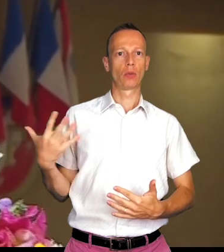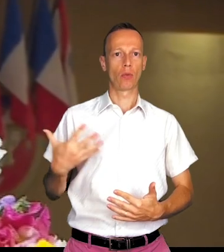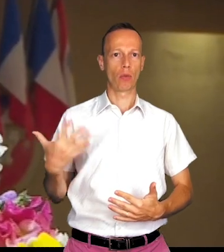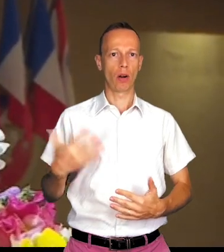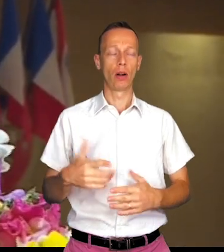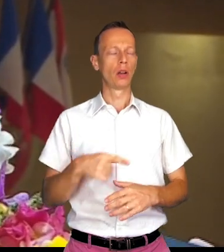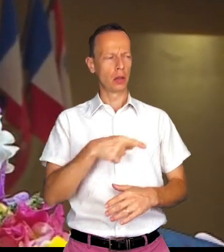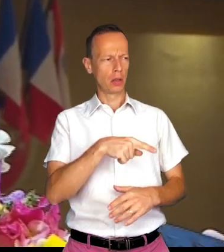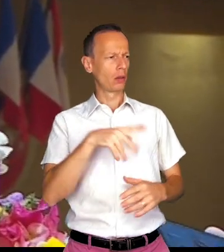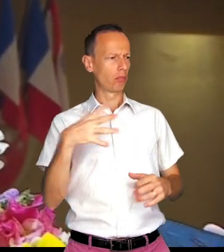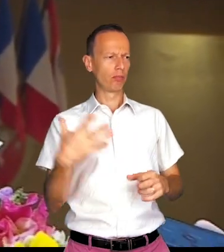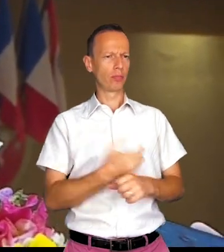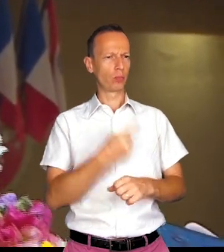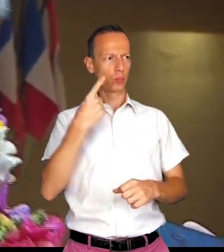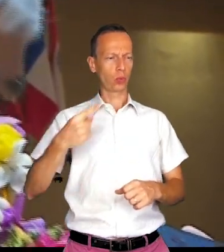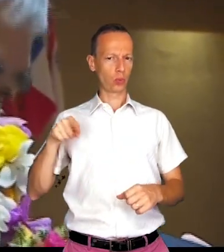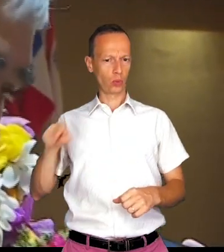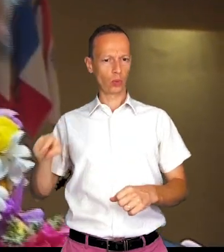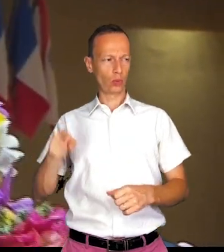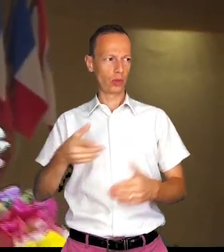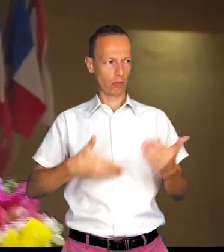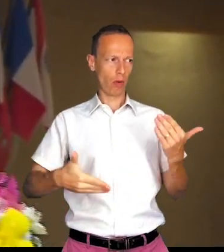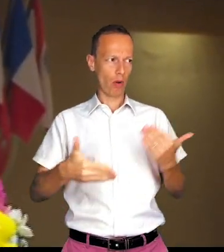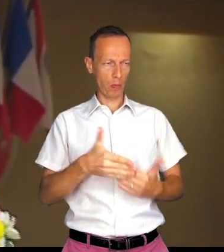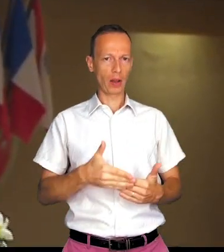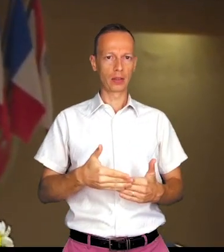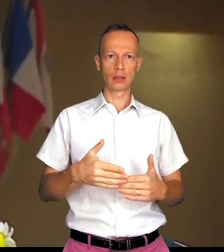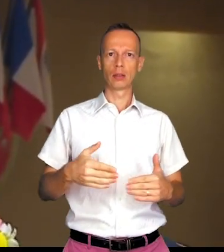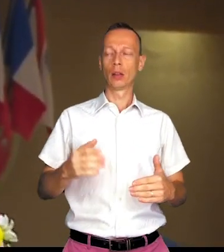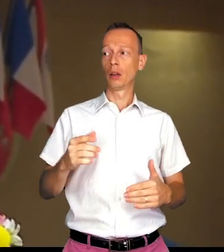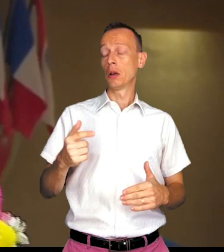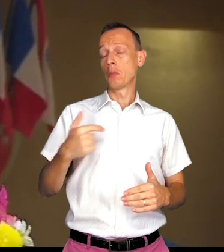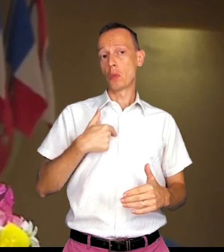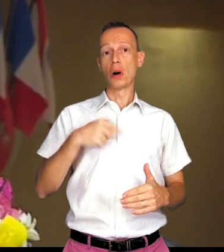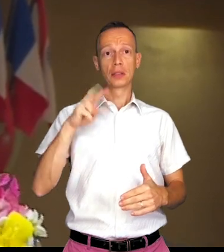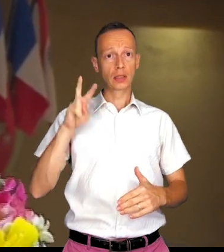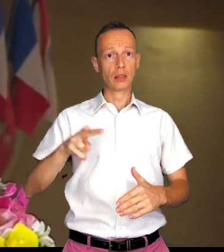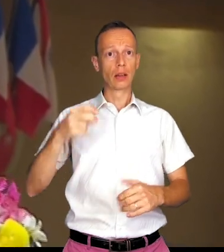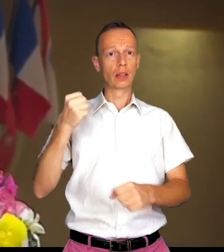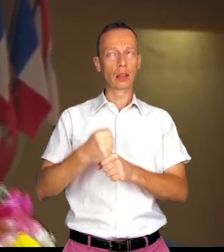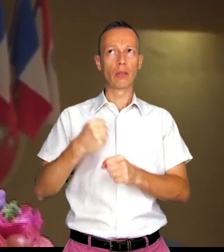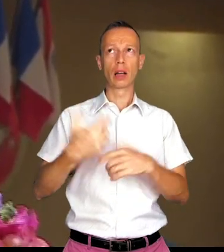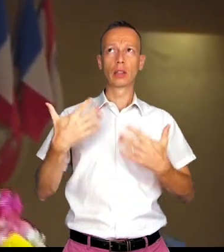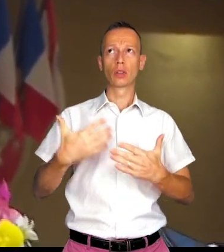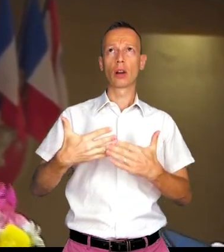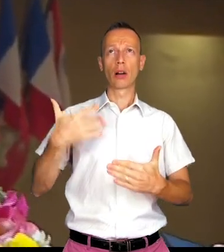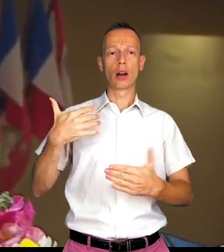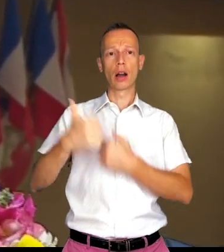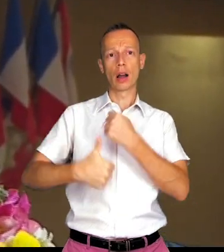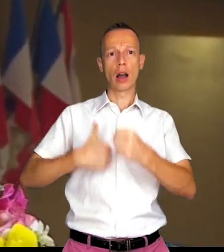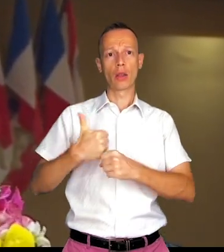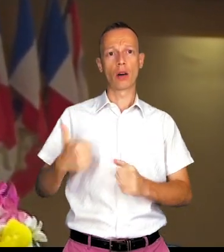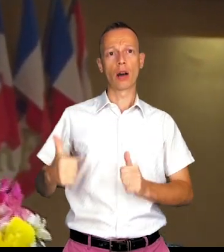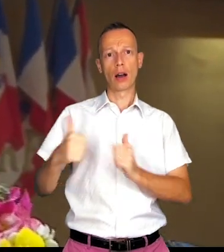Donc, Cyril m'a simplement dit, tu vas gagner pour lui 100%. Étant donné que j'avais travaillé